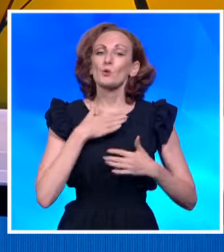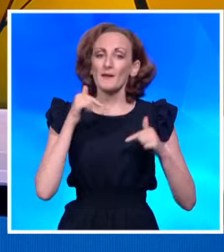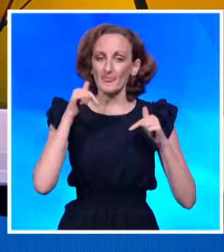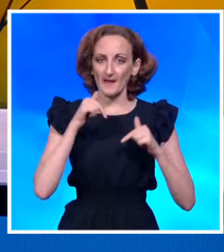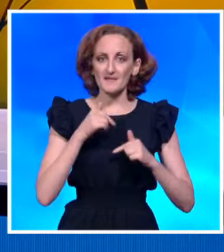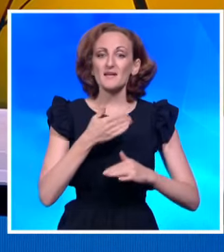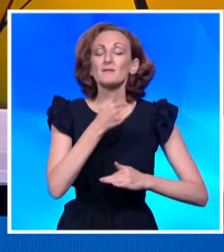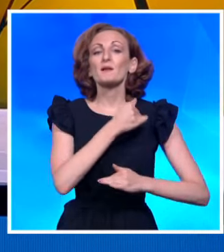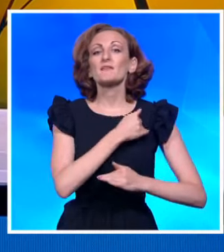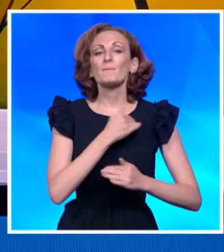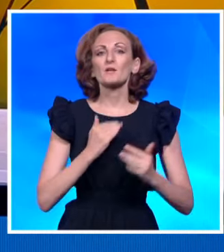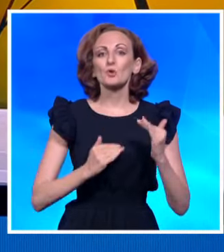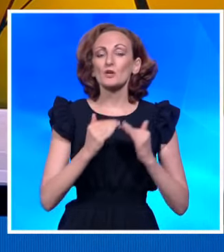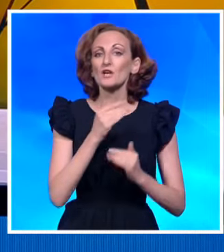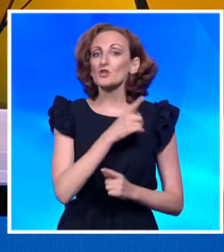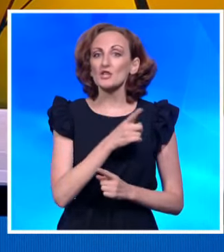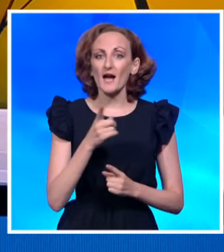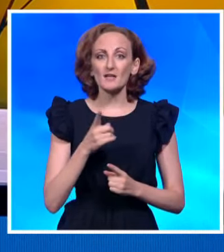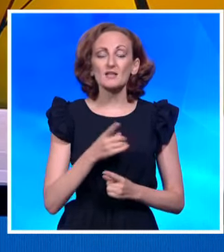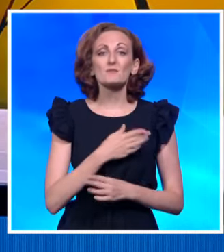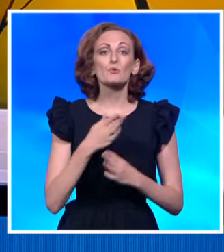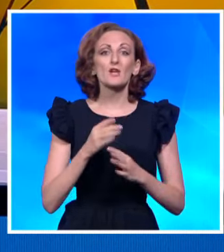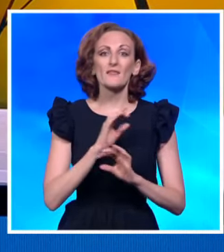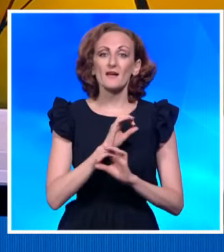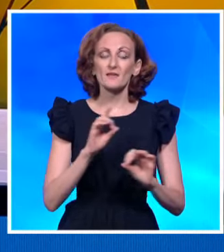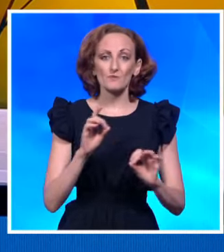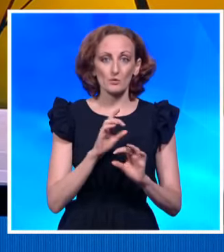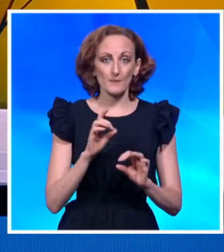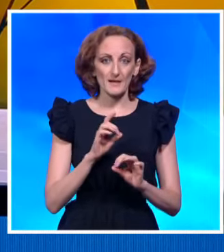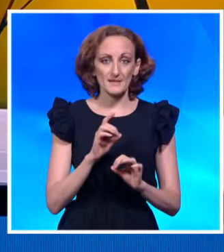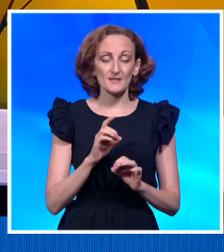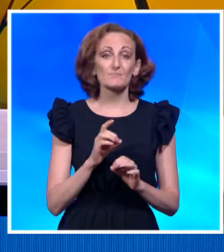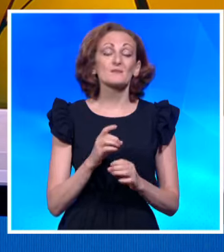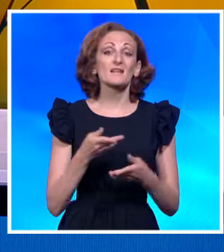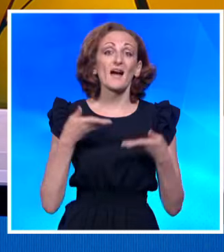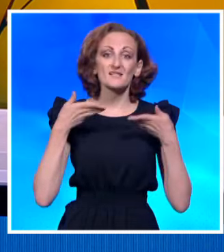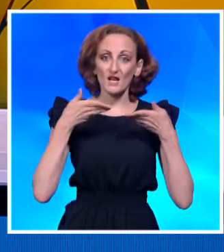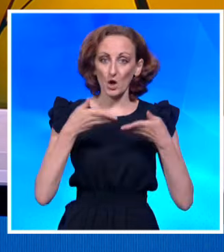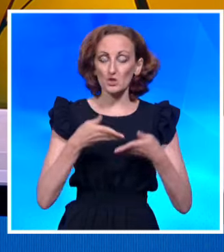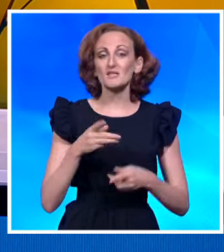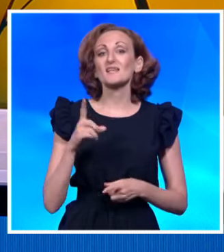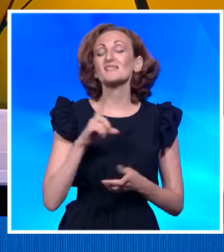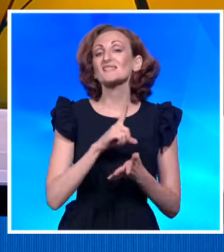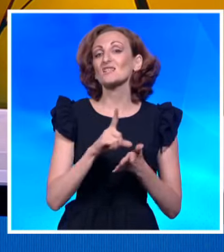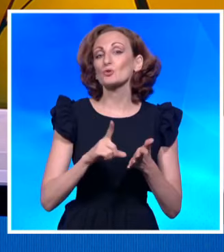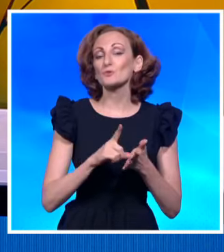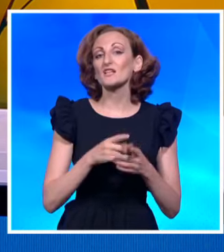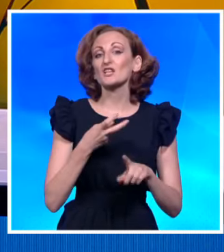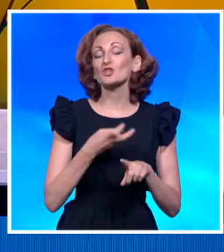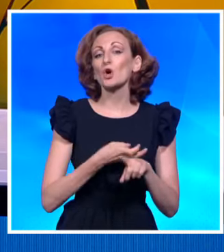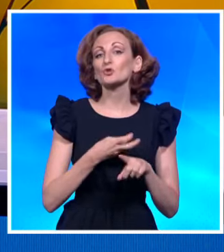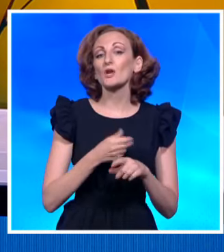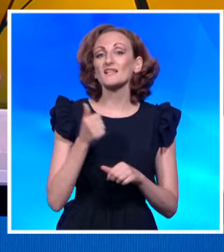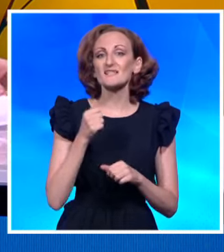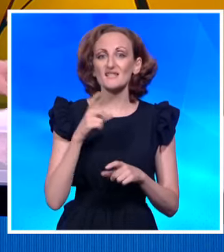температурен рекорд? С последна информация от метеорологичните станции в страната, в студиото сега е синоптикът доктор Анастасия Стойчева